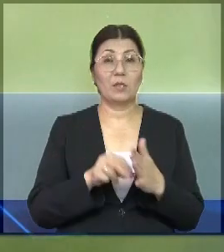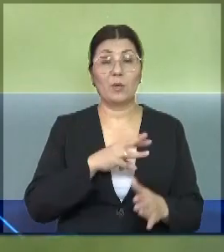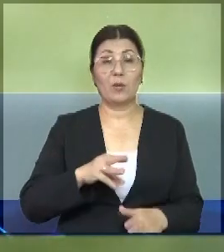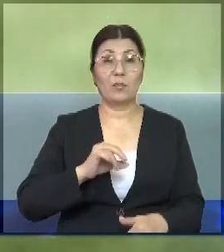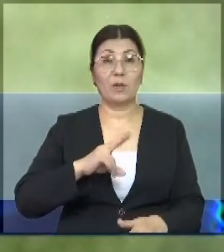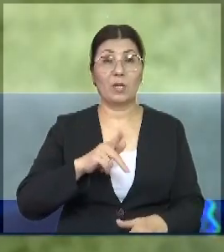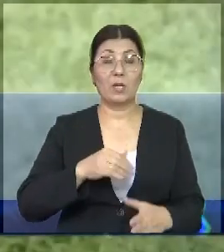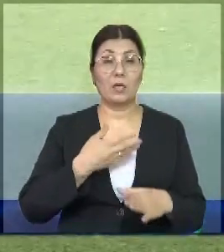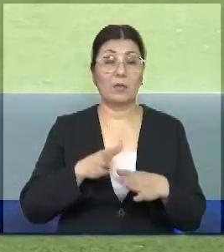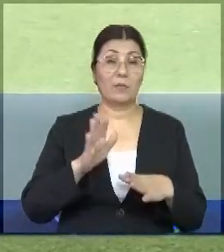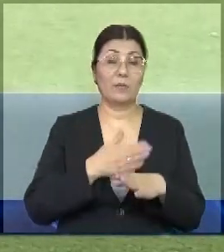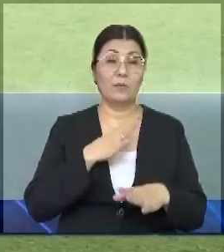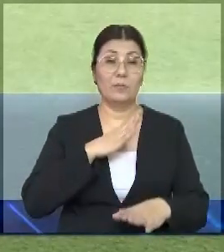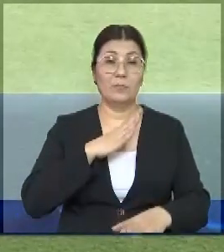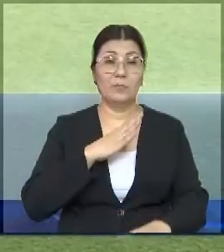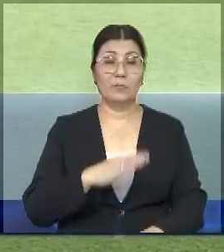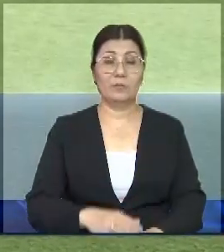тенге шарсан жалба ков азама са Уханов телеканал Ахтубе